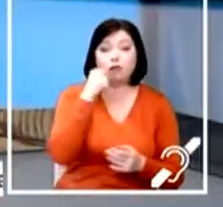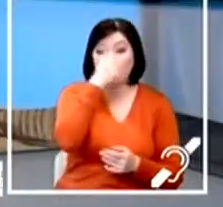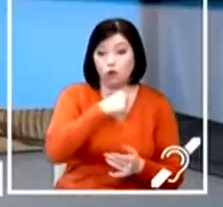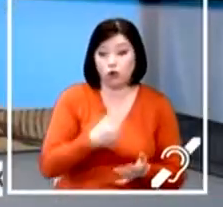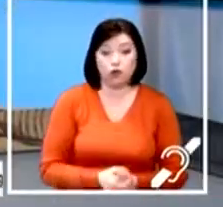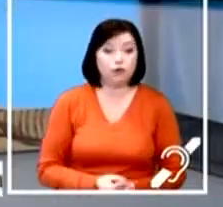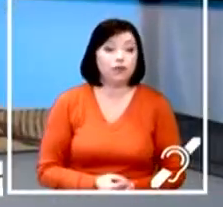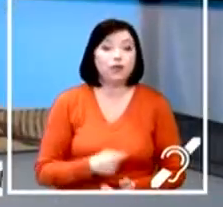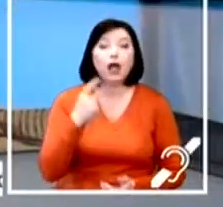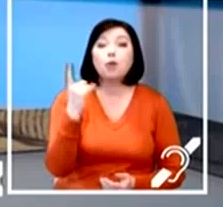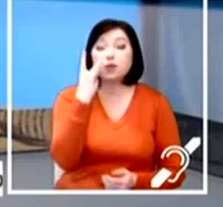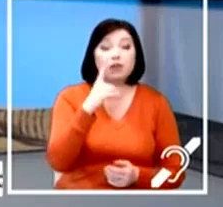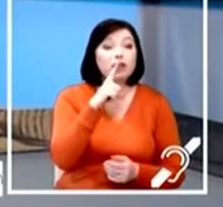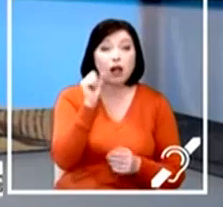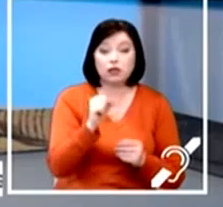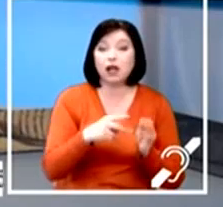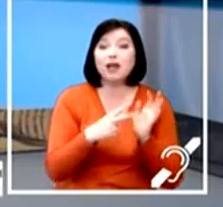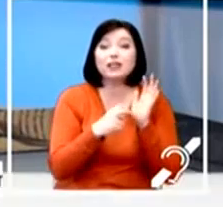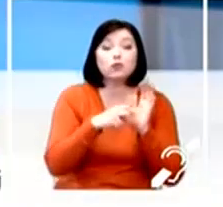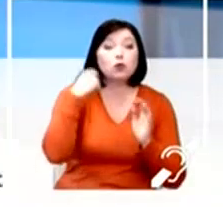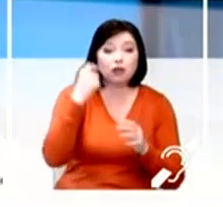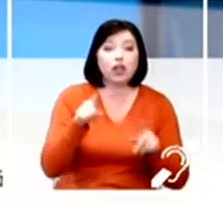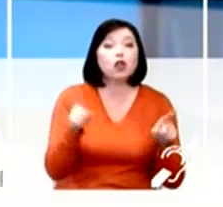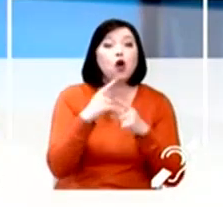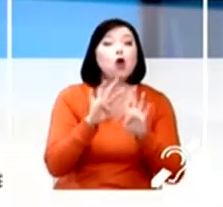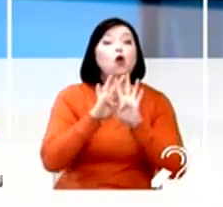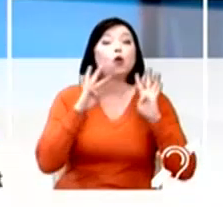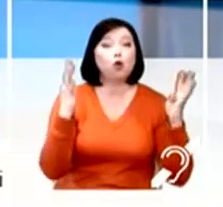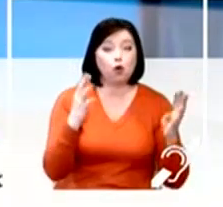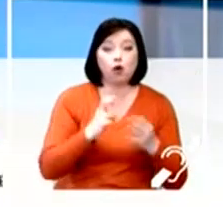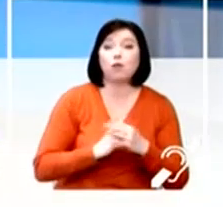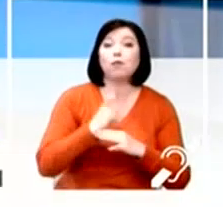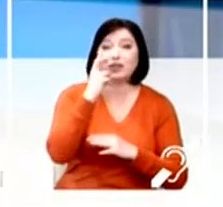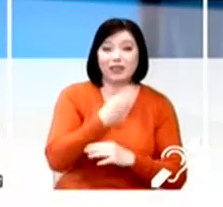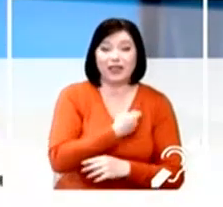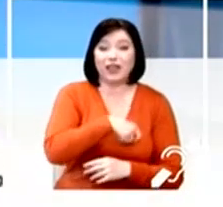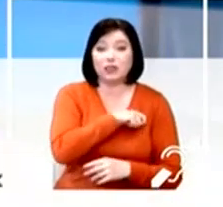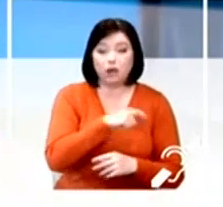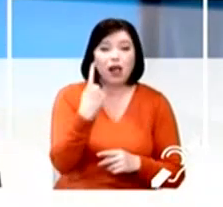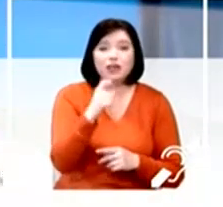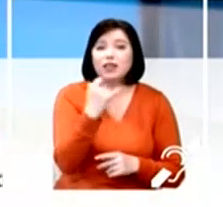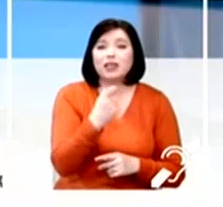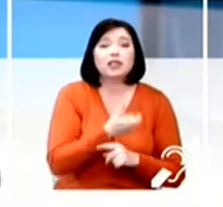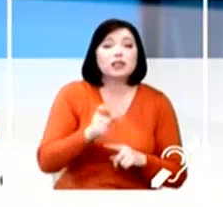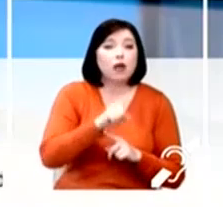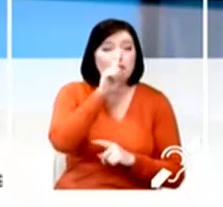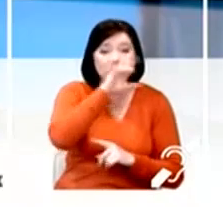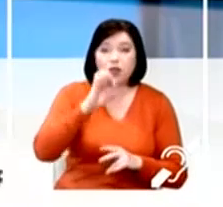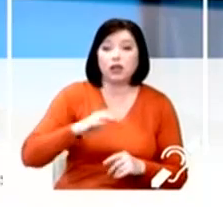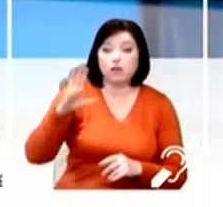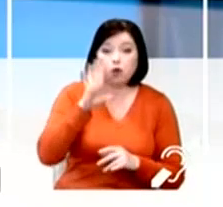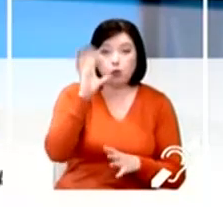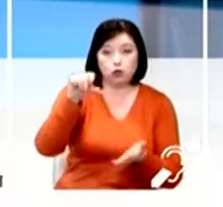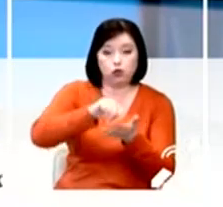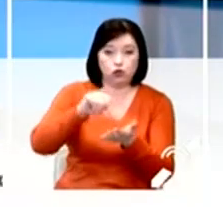Pentru prima dată după 700 de ani, din corul mănăstirii Montserrat din Spania, unul dintre cele mai cunoscute în Europa, vor face